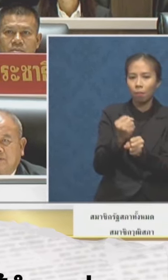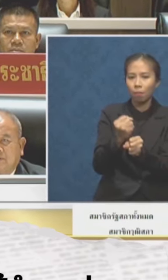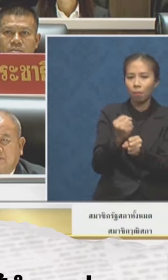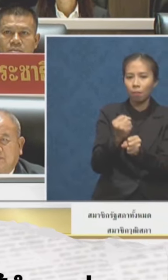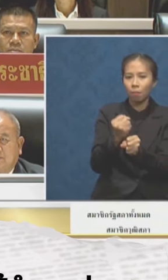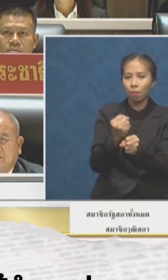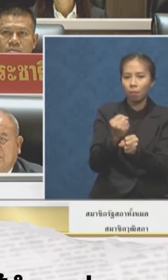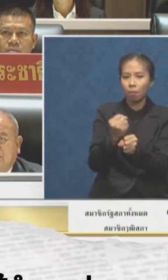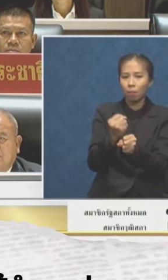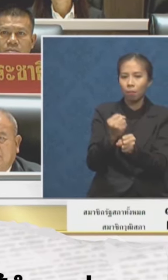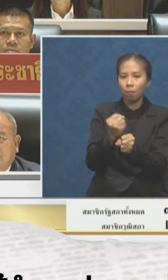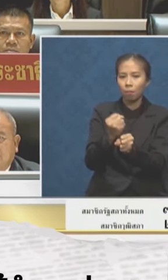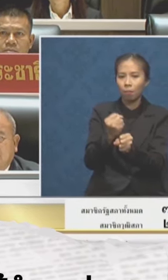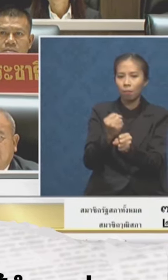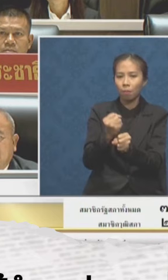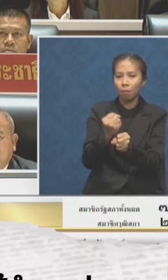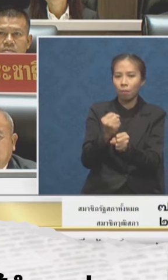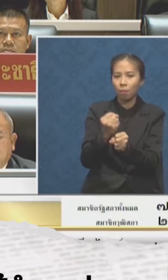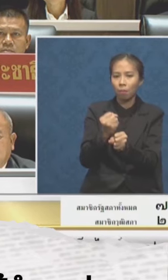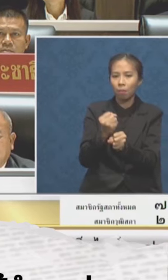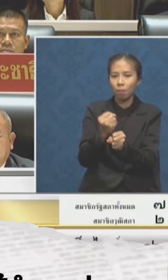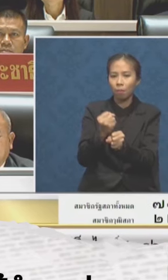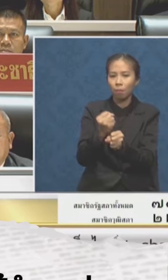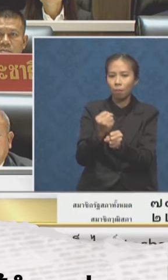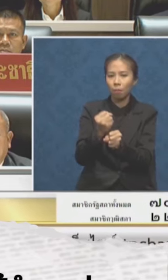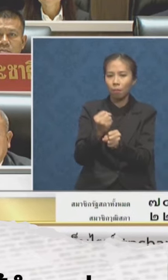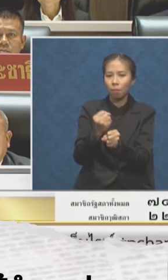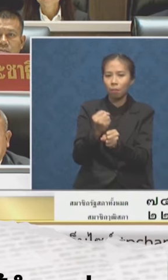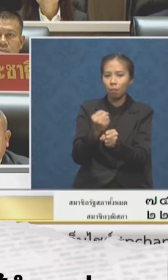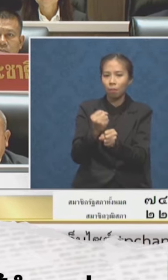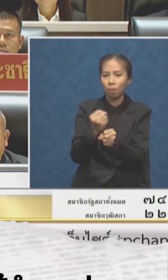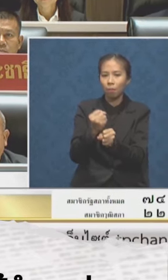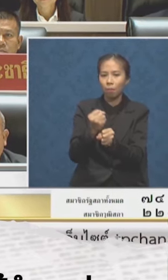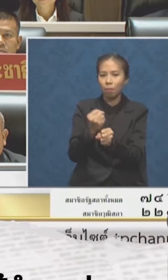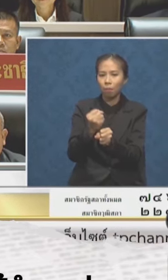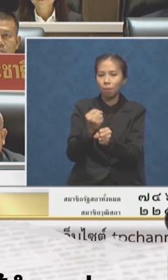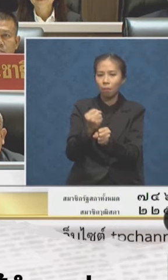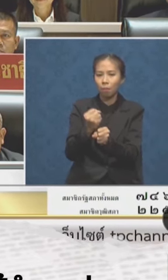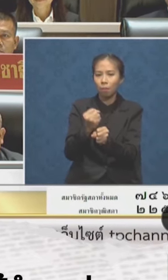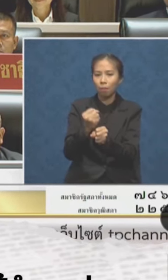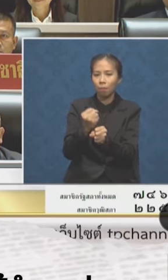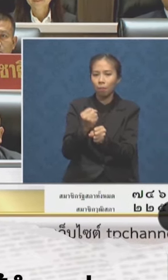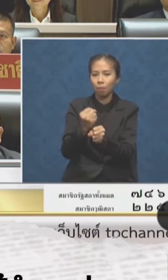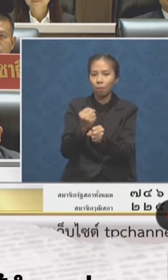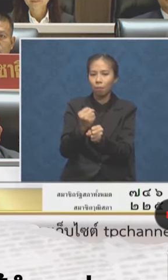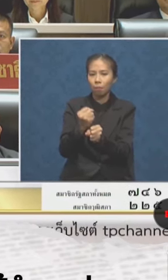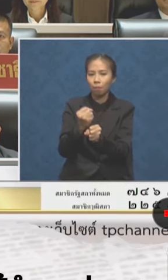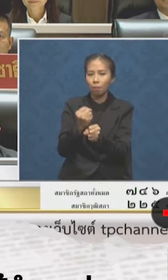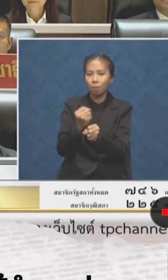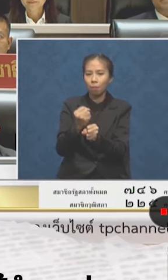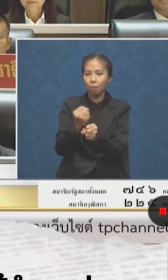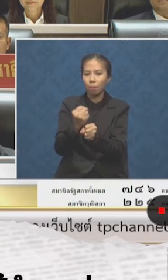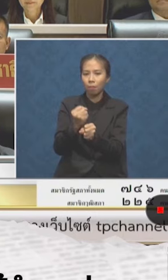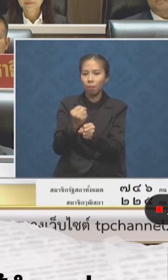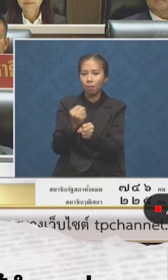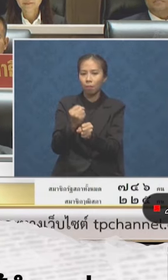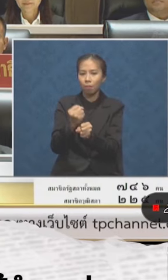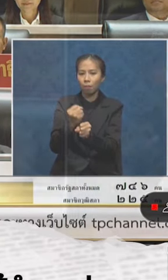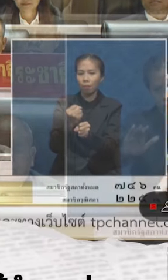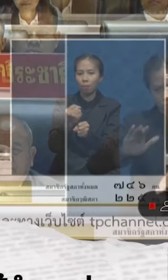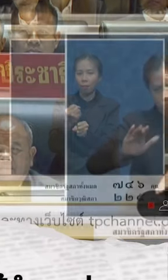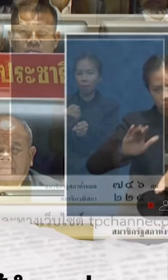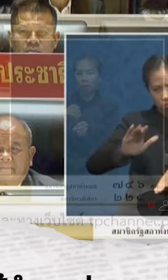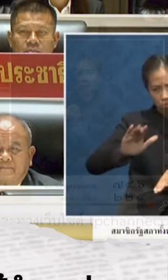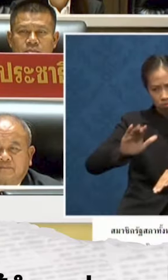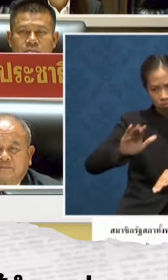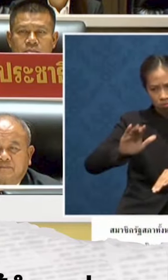ายของคุณจุรินทร์เนี่ยอภิปรายออกมาได้ดีมากโดยนายจุรินทร์นะครับได้กล่าวว่าขอบคุณมากเมื่อตนมีหน้าที่ทำอะไรก็ทำหน้าที่สุดความสามารถเ